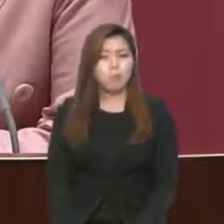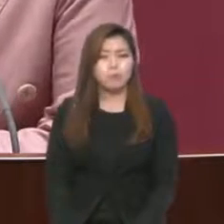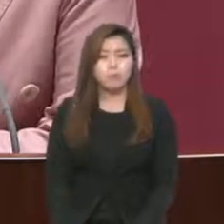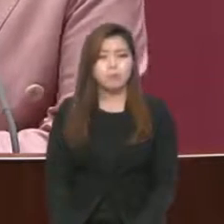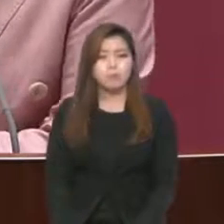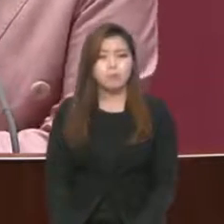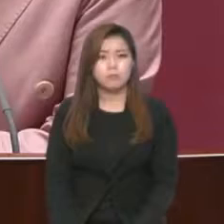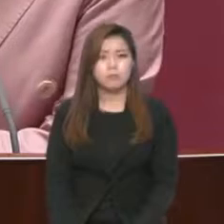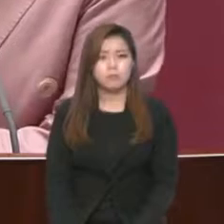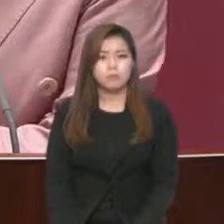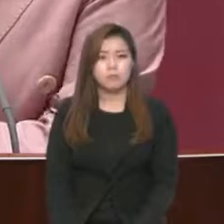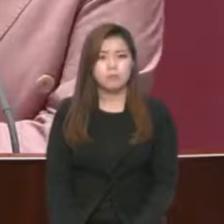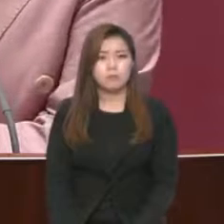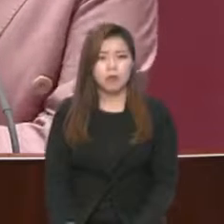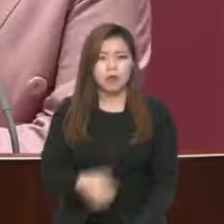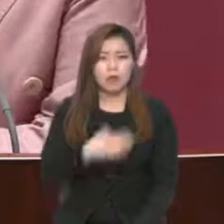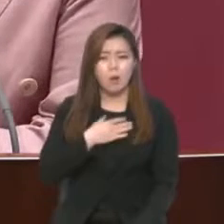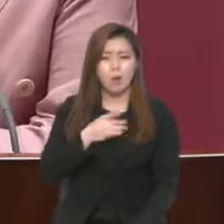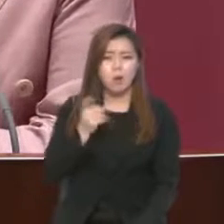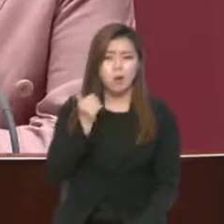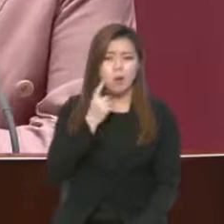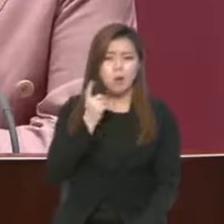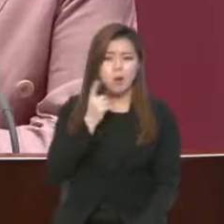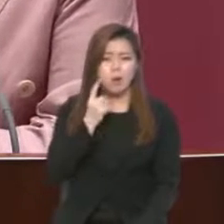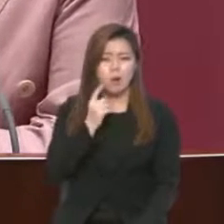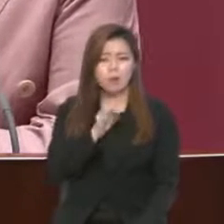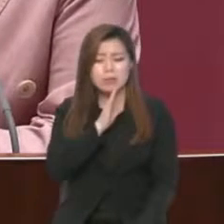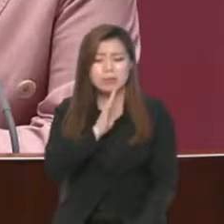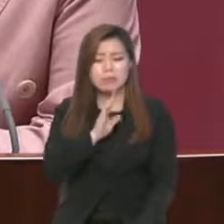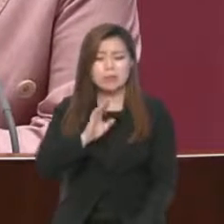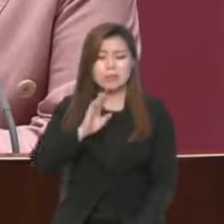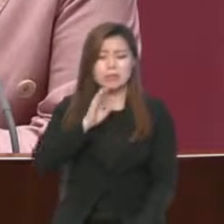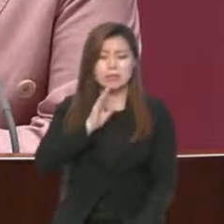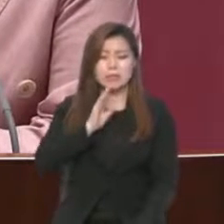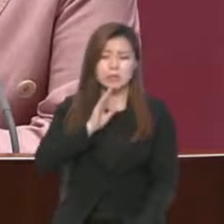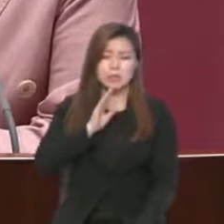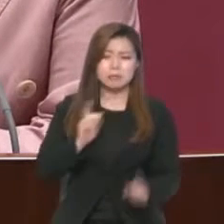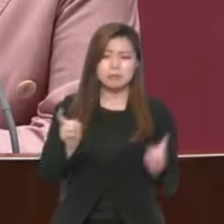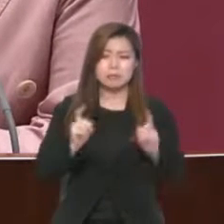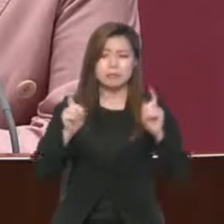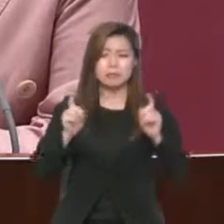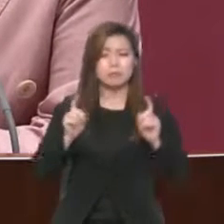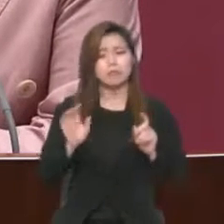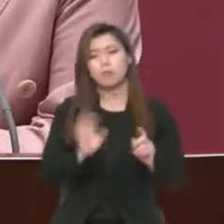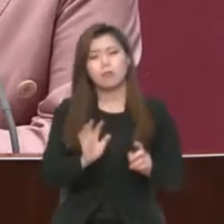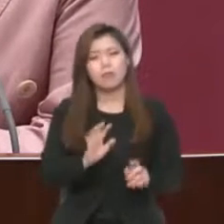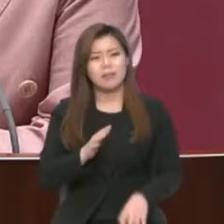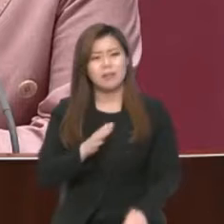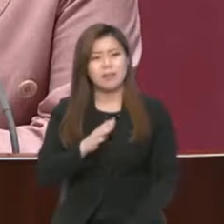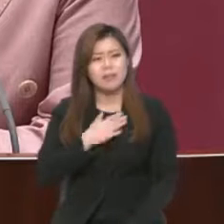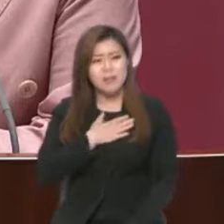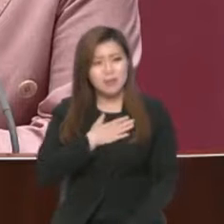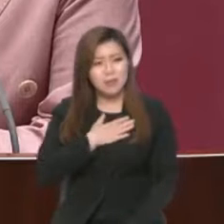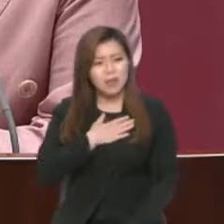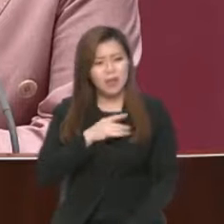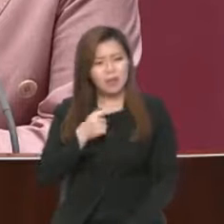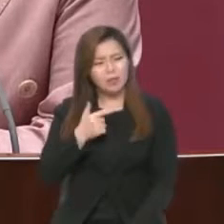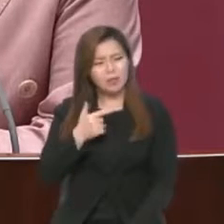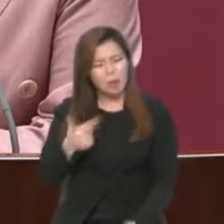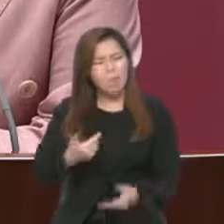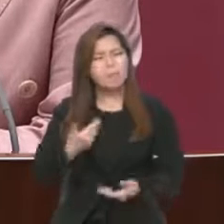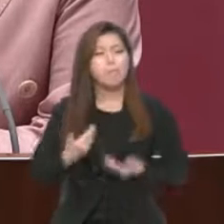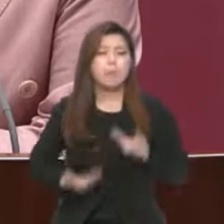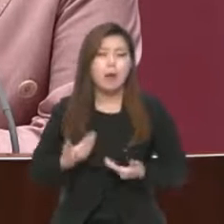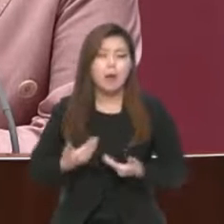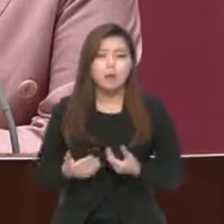저를 거짓말쟁이냐 아니냐 그걸 쟁점으로 삼으시는 모양인데 제가 불행하게도 너무 바쁜 엄마여서